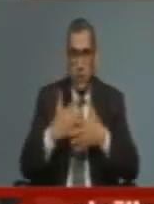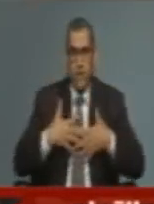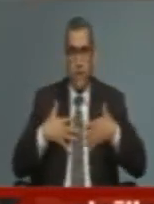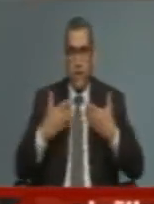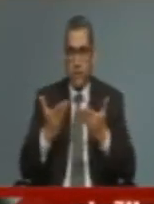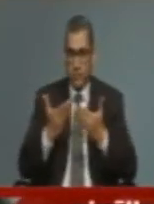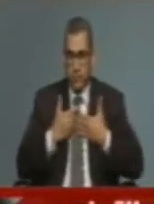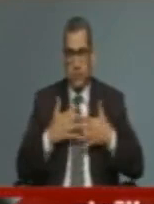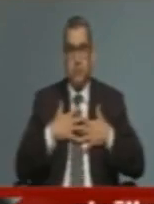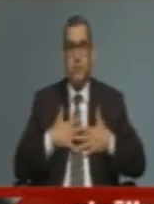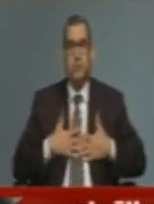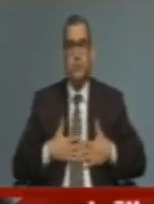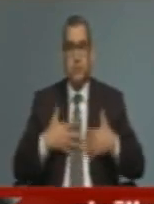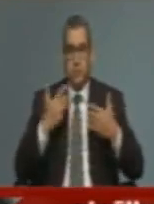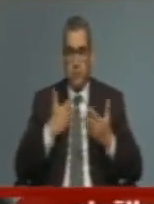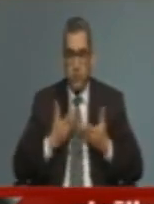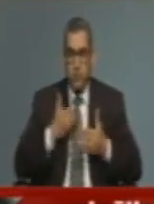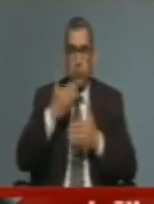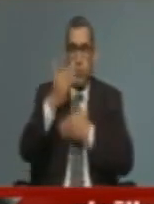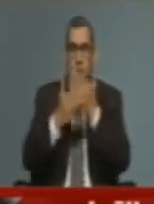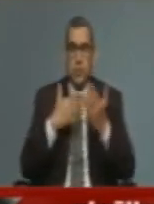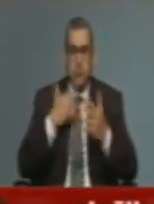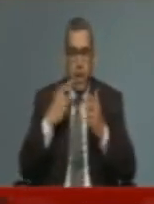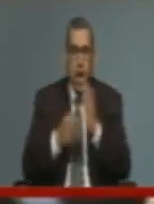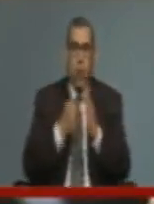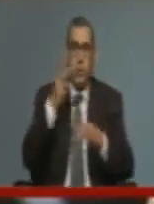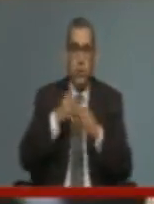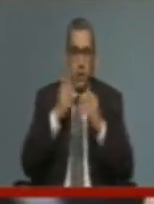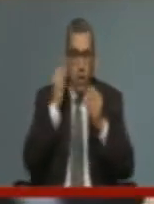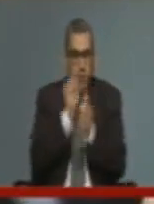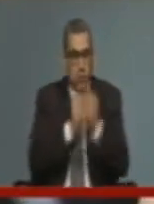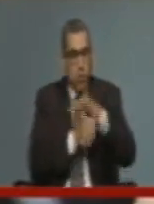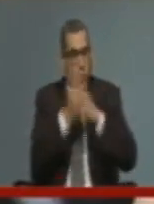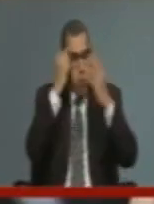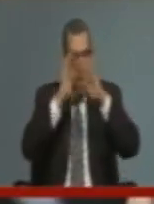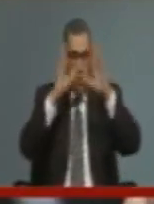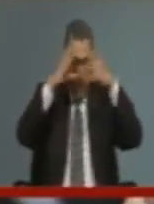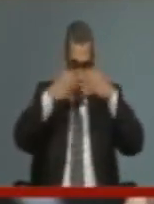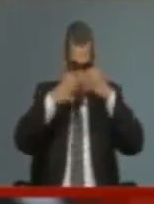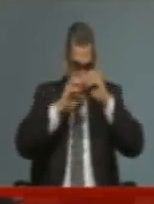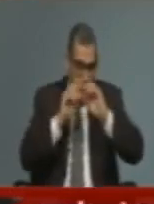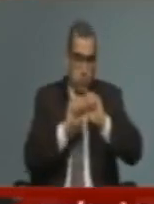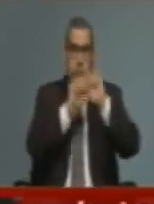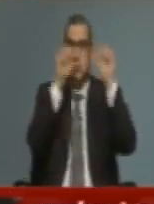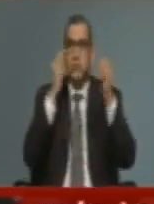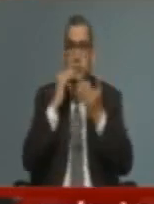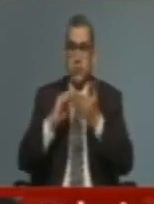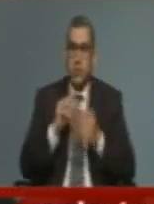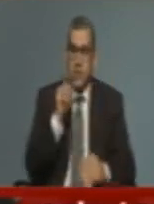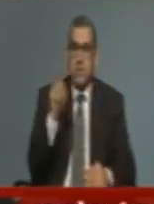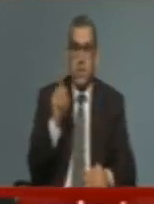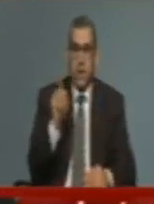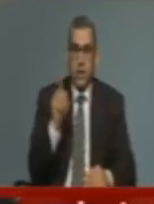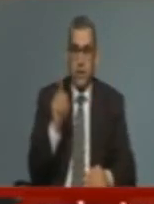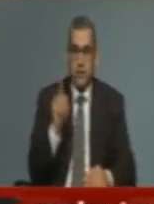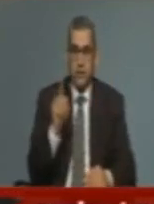لنا، والامل اللي انت اديته لنا من جديد، والدنيا اللي انت رجحتنا لينا اللي كنا فاقدينها خالص.